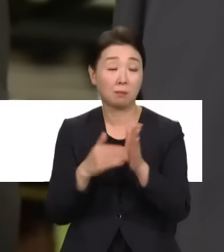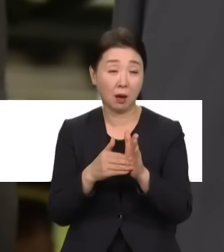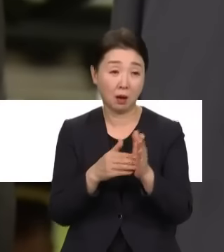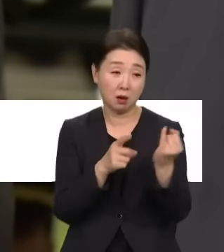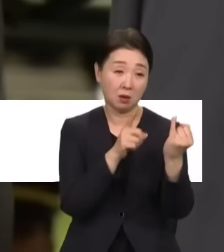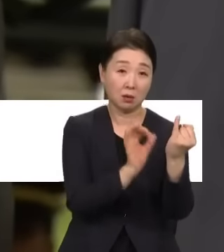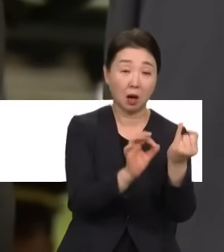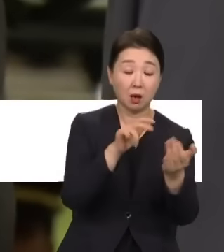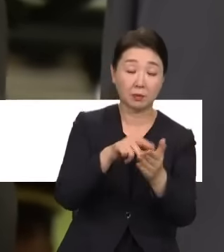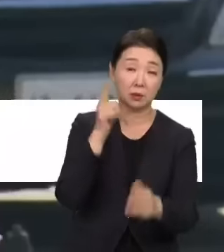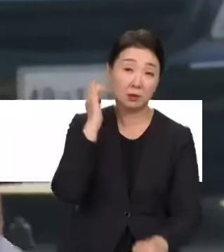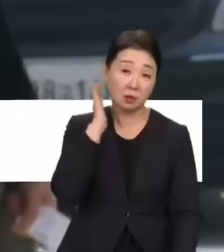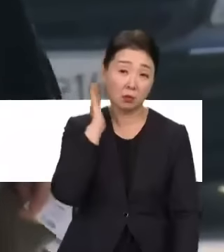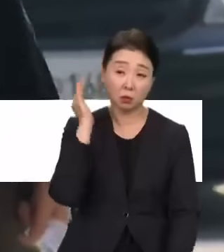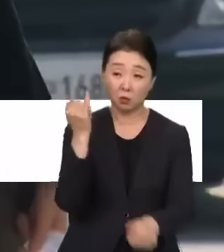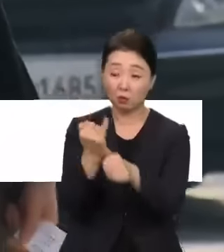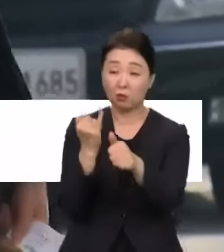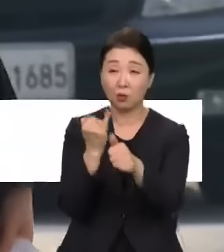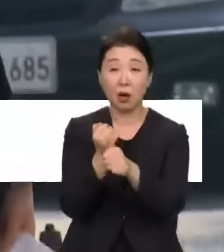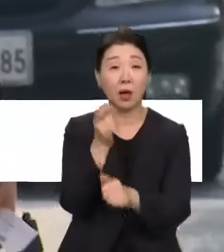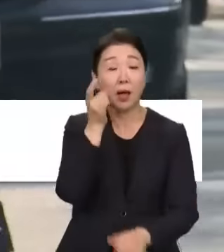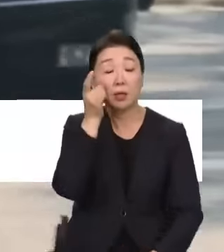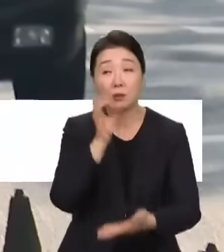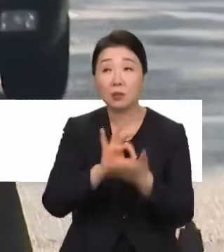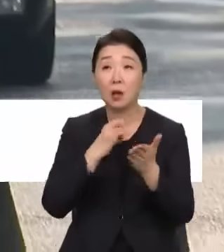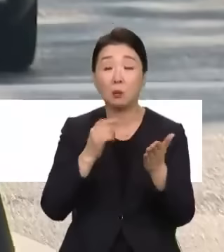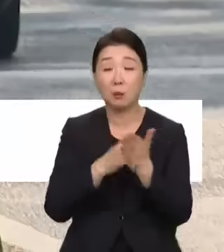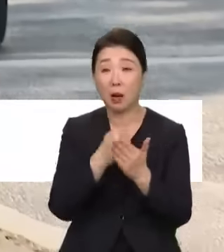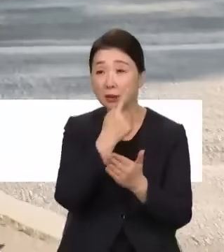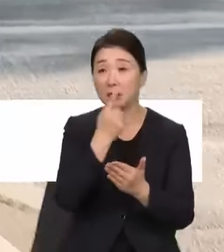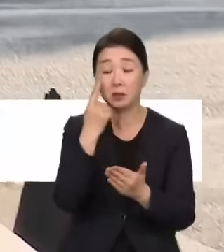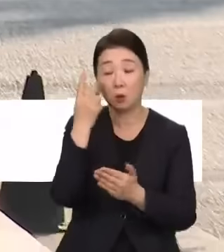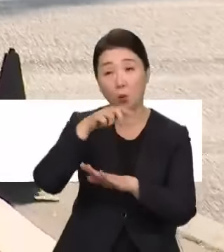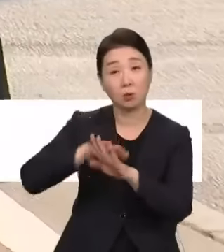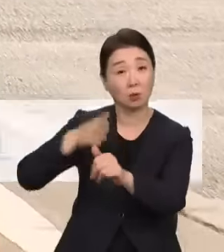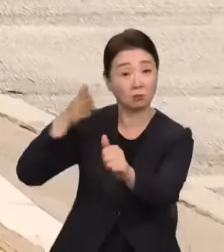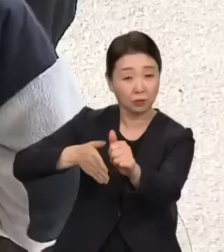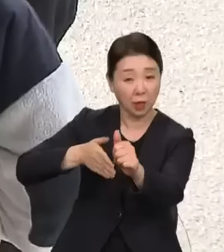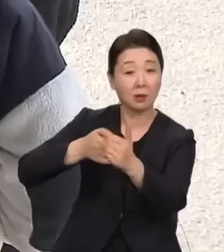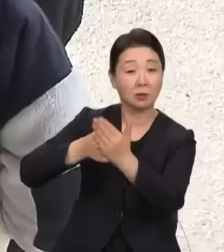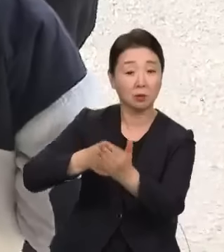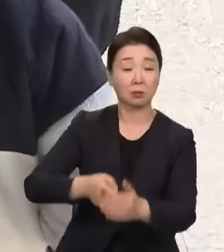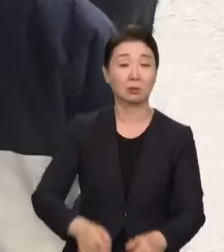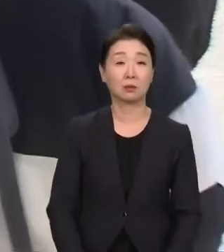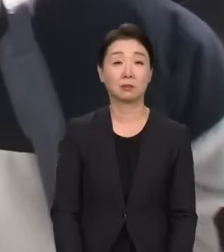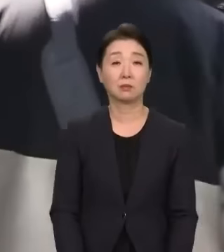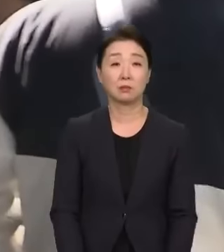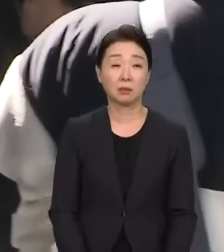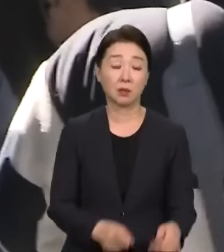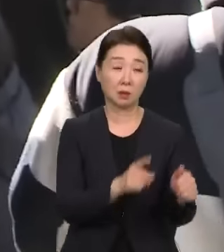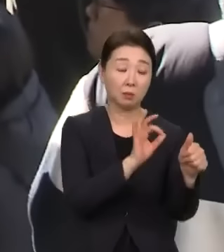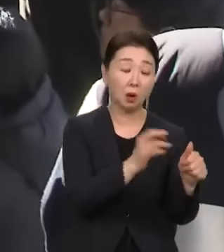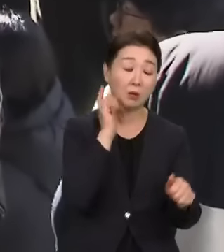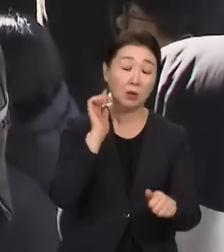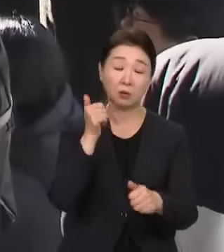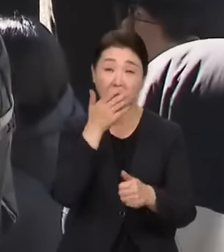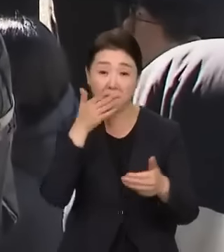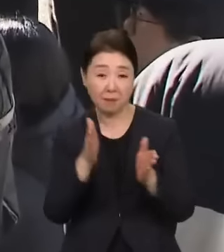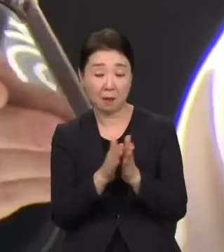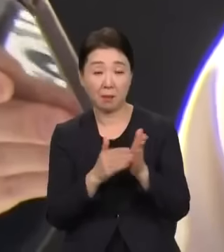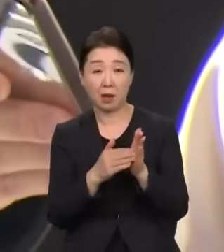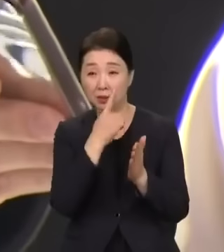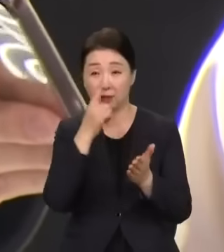측은 대통령 부부가 사용하던 휴대전화에 대해 증거 보전을 청구했습니다. 명 씨와 대통령실 등이 말을 맞추고